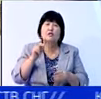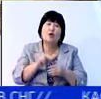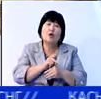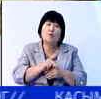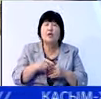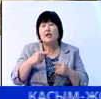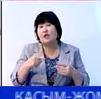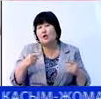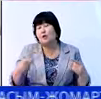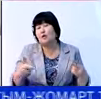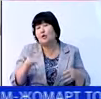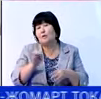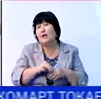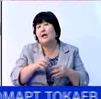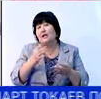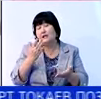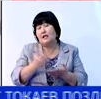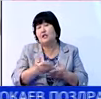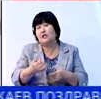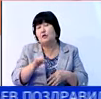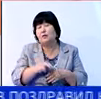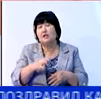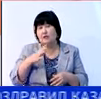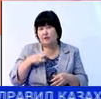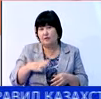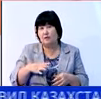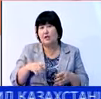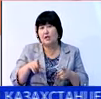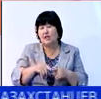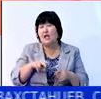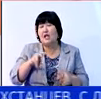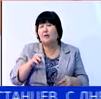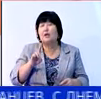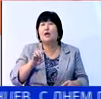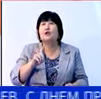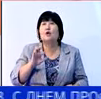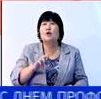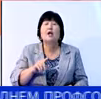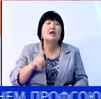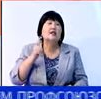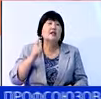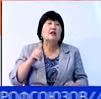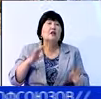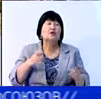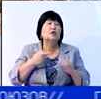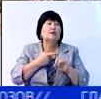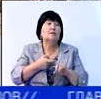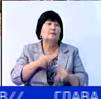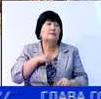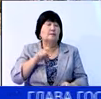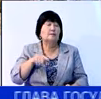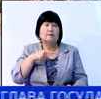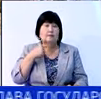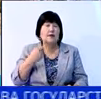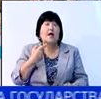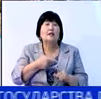или другие недомогания, страдающие этим недугом, вынужденных в стенах лепрозория. Нет ни единого случая заражения сотрудника. Это говорит о